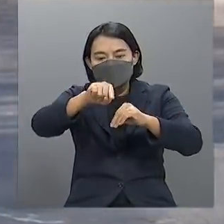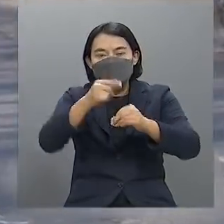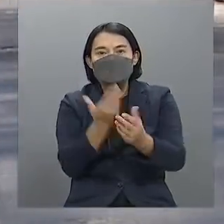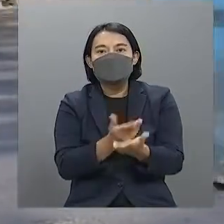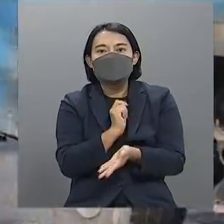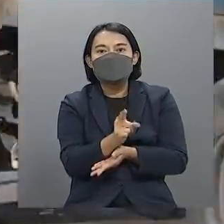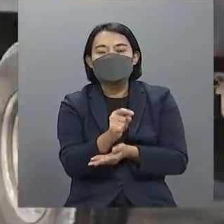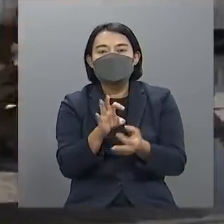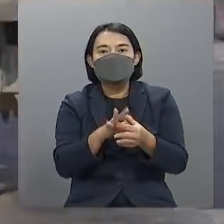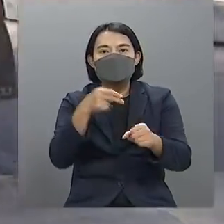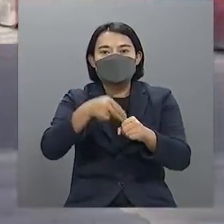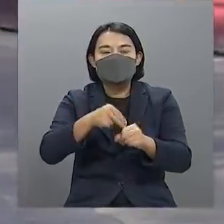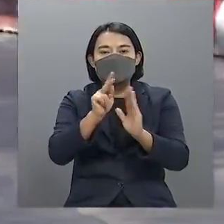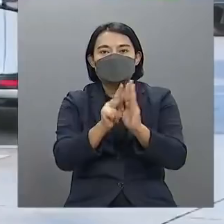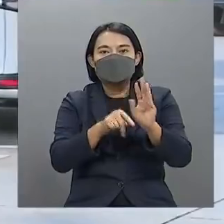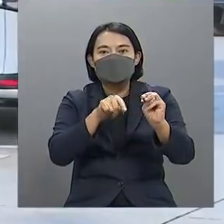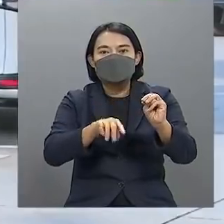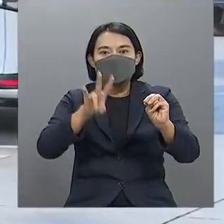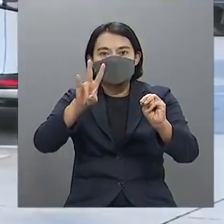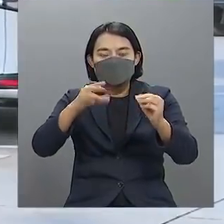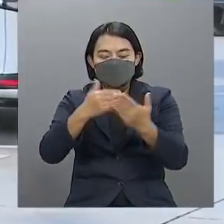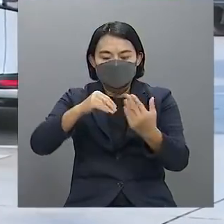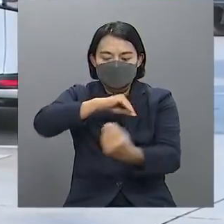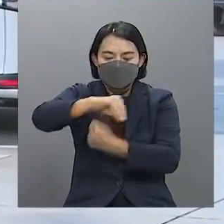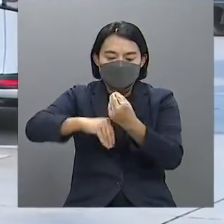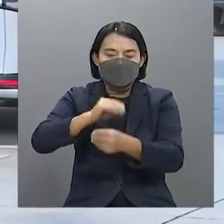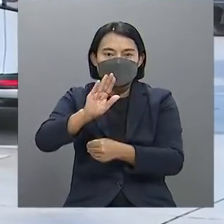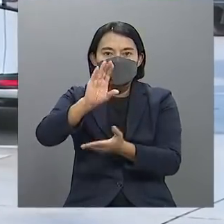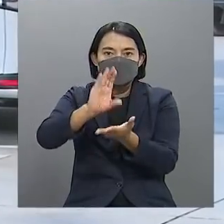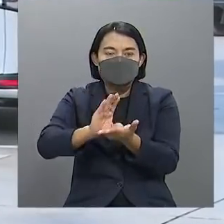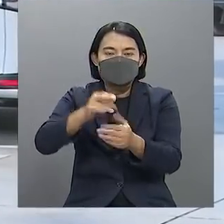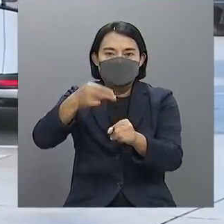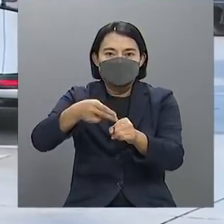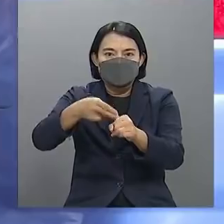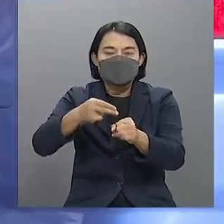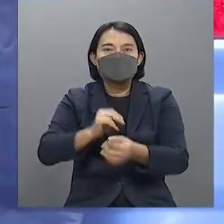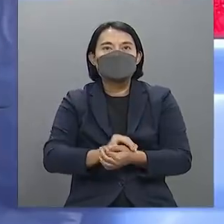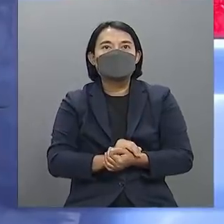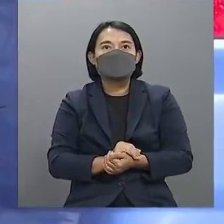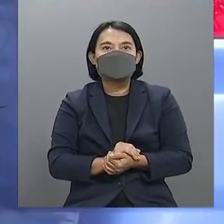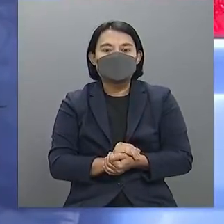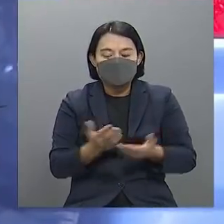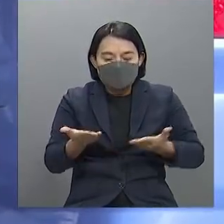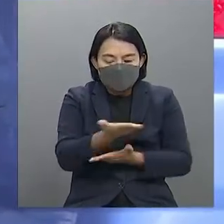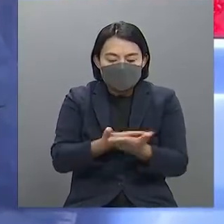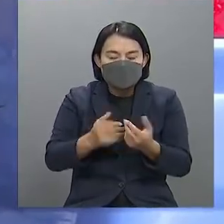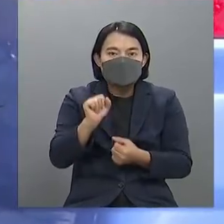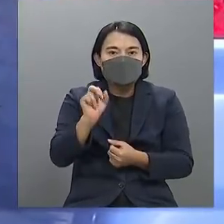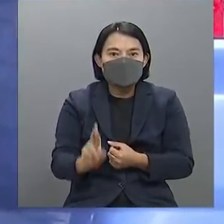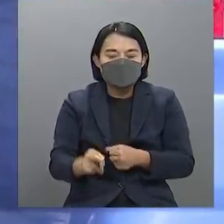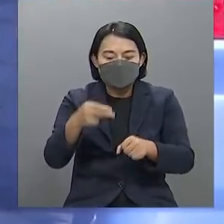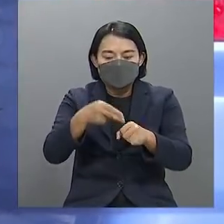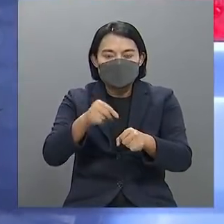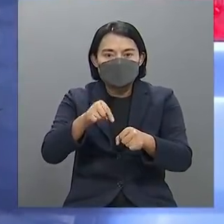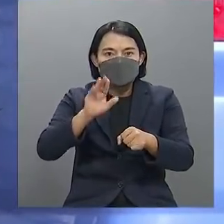รา7เพื่อเพิ่มสภาพคล่องของกองทุนน้ำมันแล้วก็อาจจะพิจารณาเพิ่มสำรองน้ำมันในประเทศจากปัจจุบัน